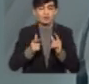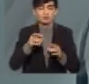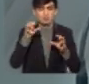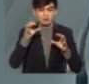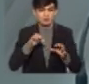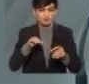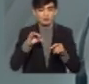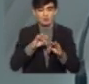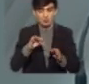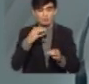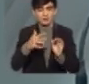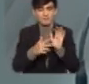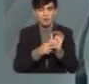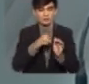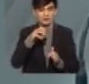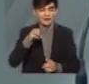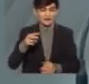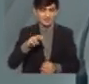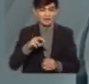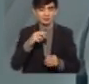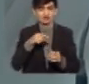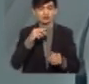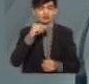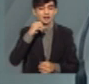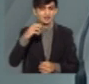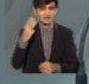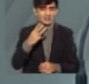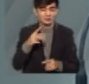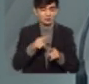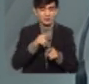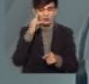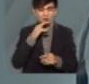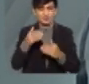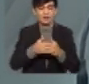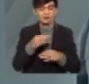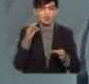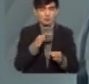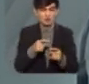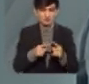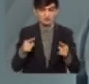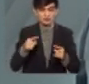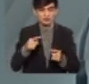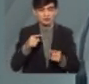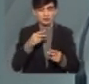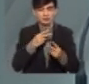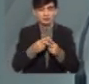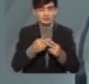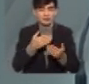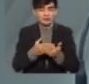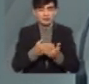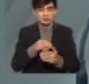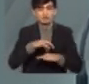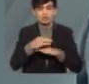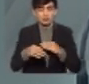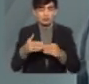статьи 58, части 3 Уголовного кодекса Республики Казахстан, о назначении наказания путем поглощения менее строгого